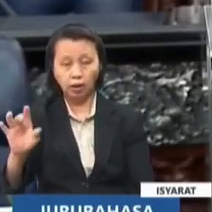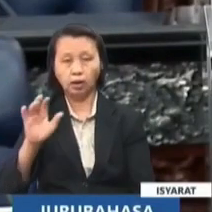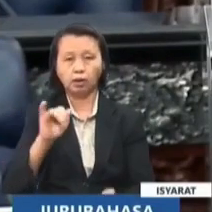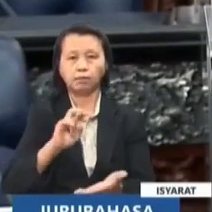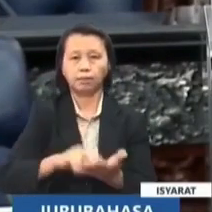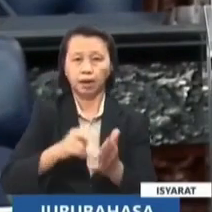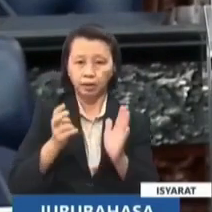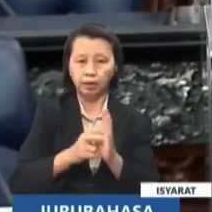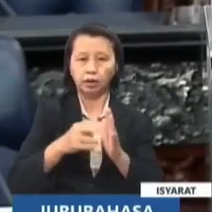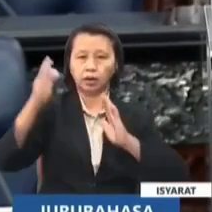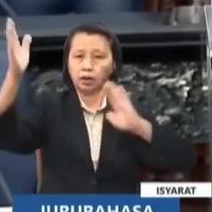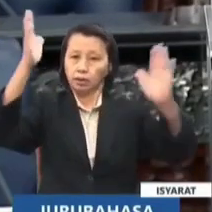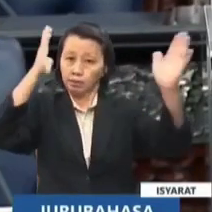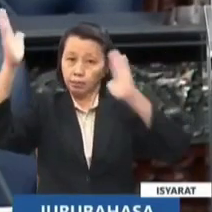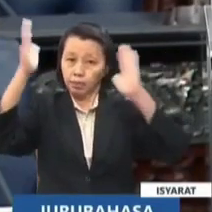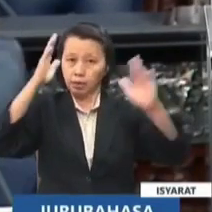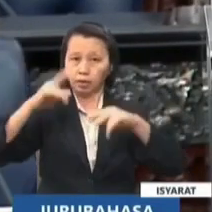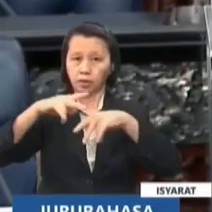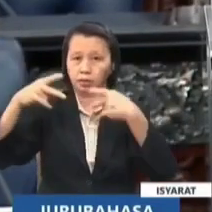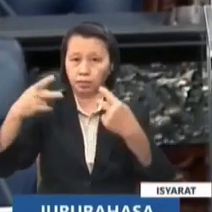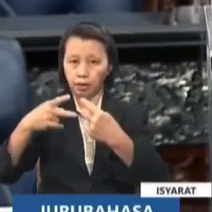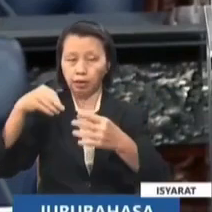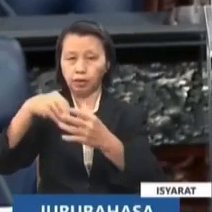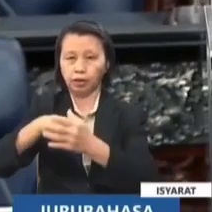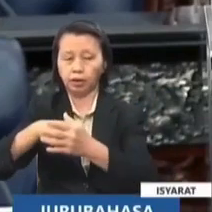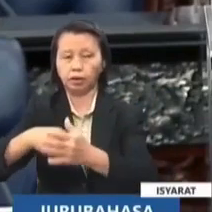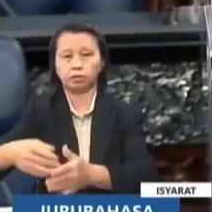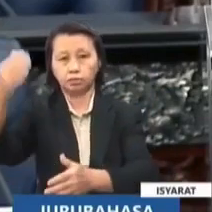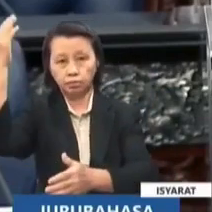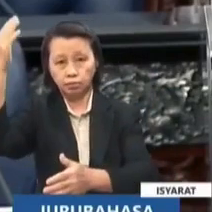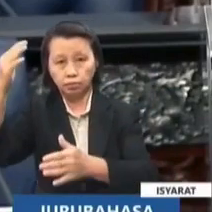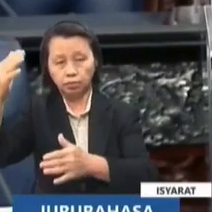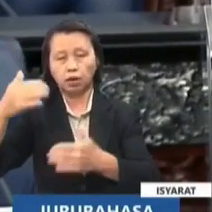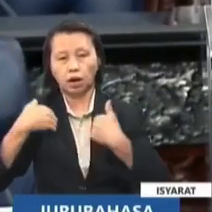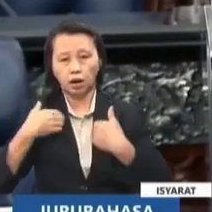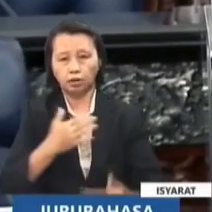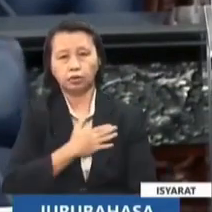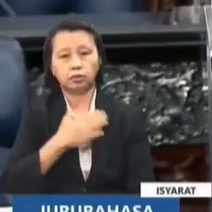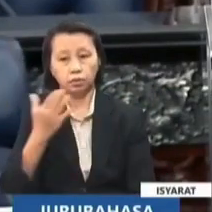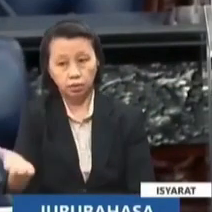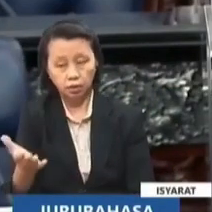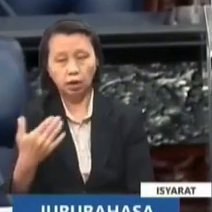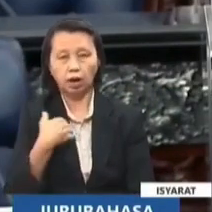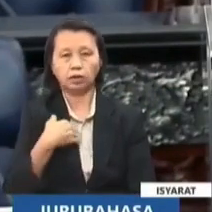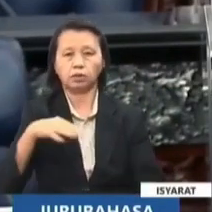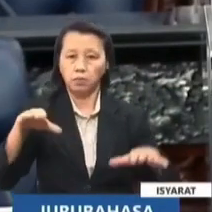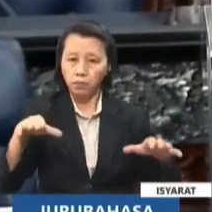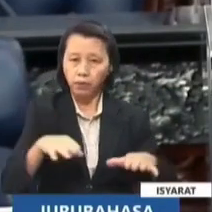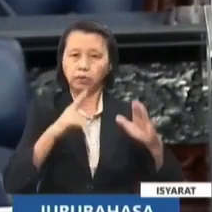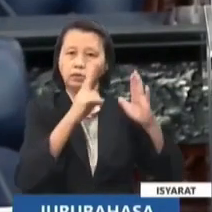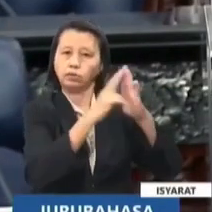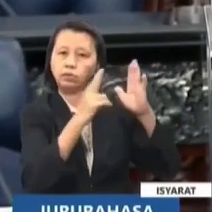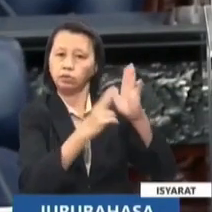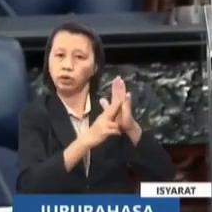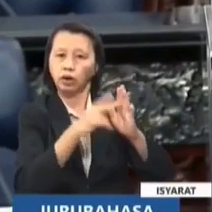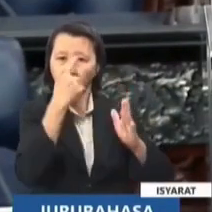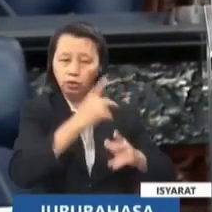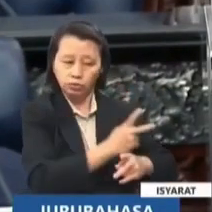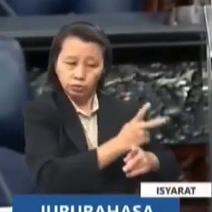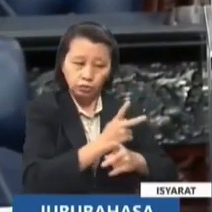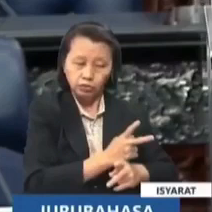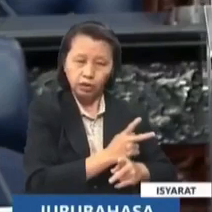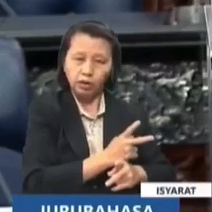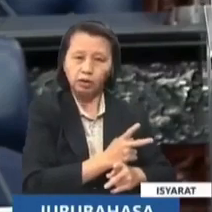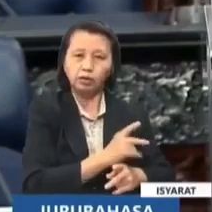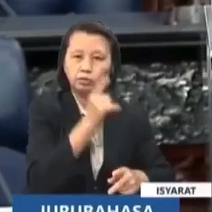party, maknanya kita Malaysia sebagai parti to the convention, mempunyai komitmen untuk mengadakan undang-undang bagi memberi perlindungan